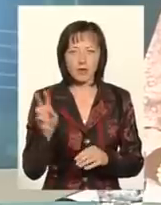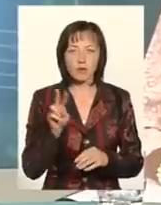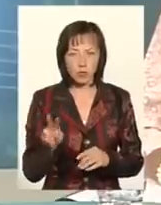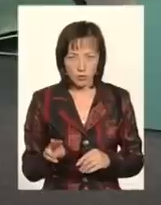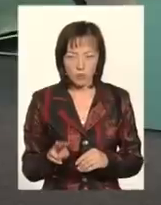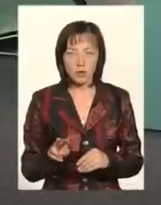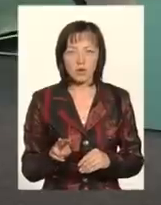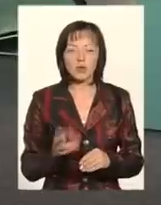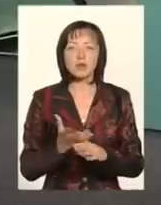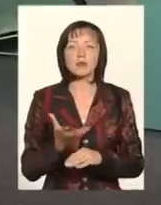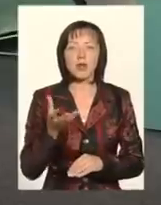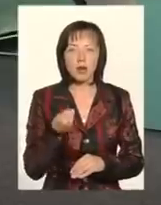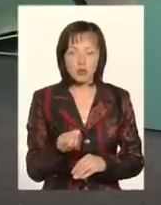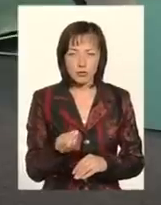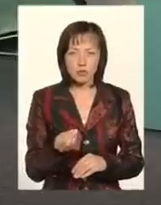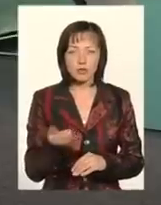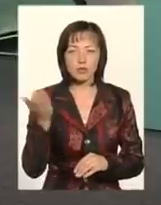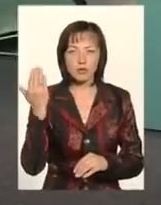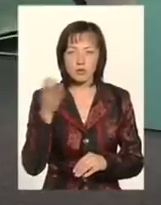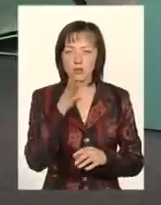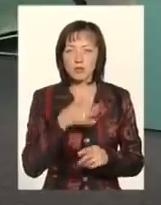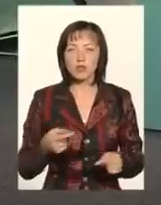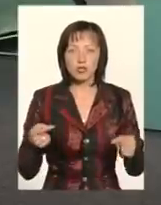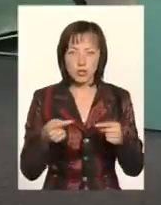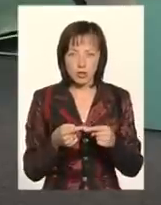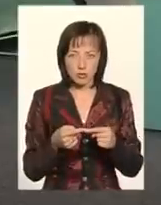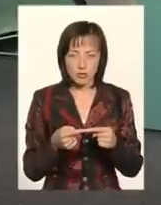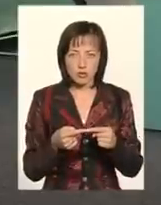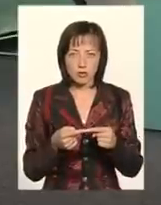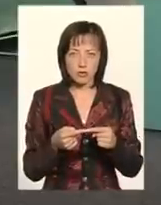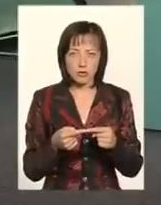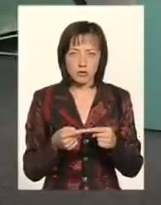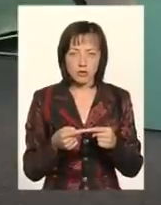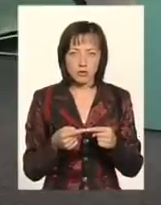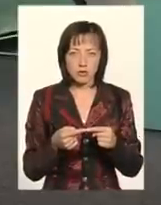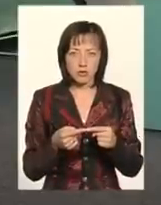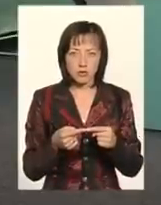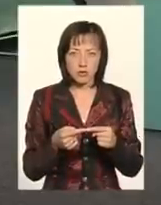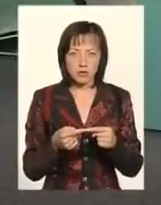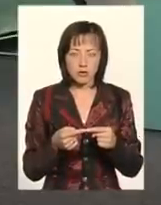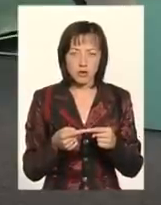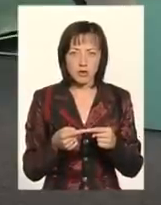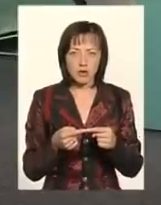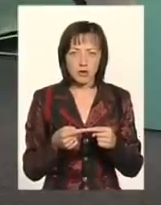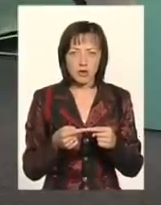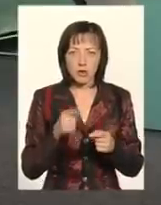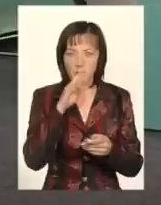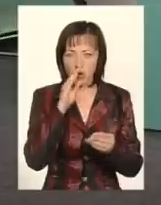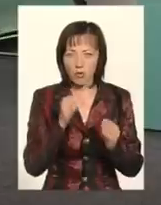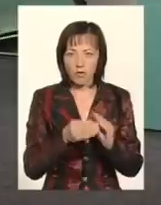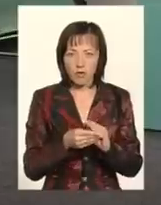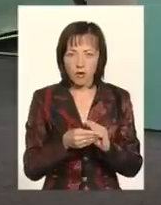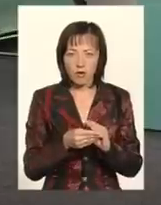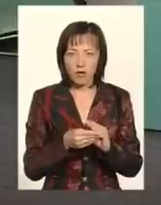кредитвалют сплачував своєчасно банк рахунку вкрав 1600 долав прихоував